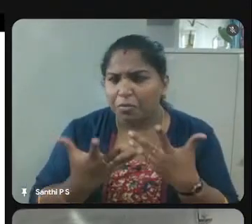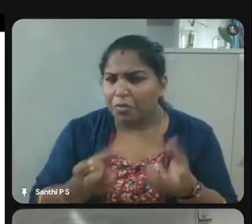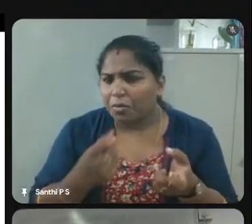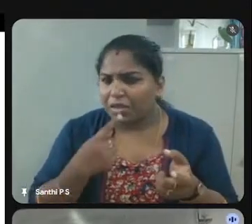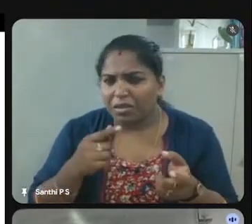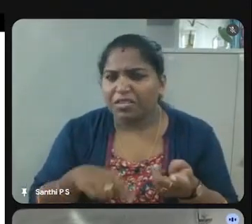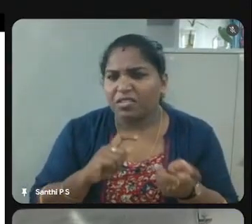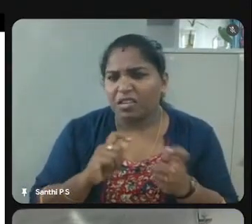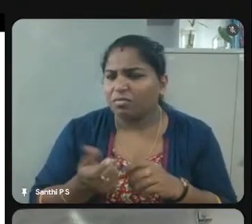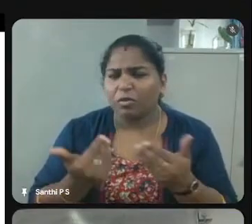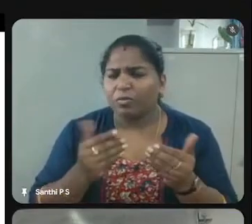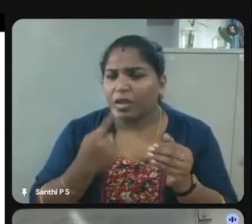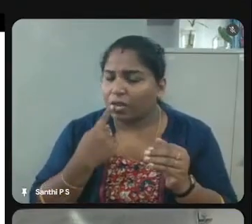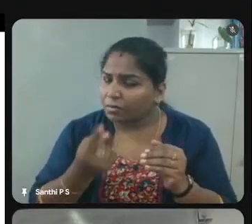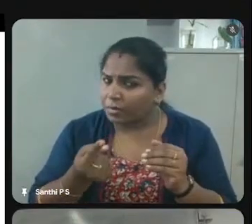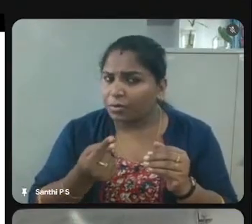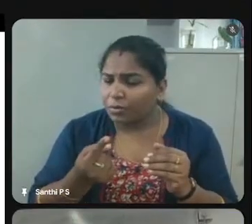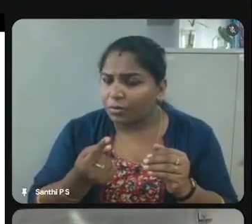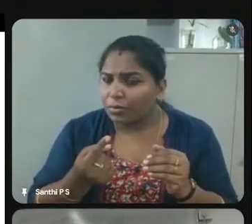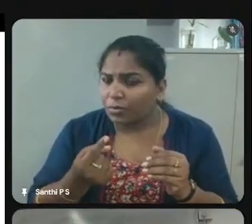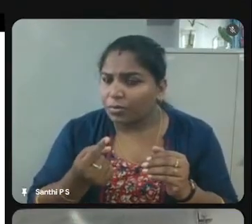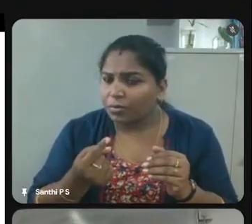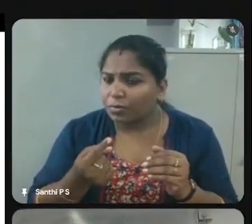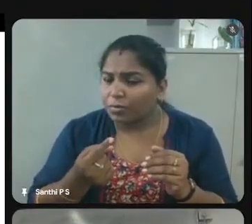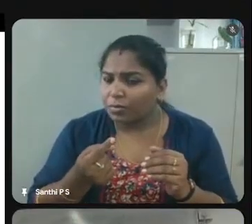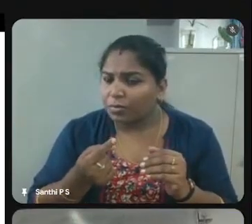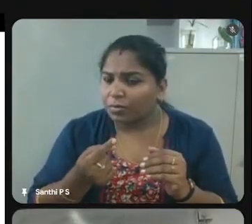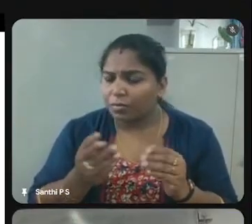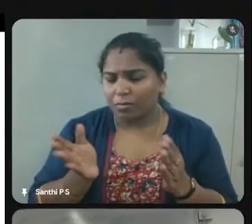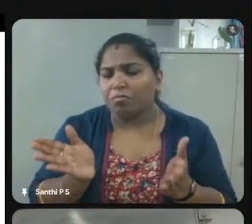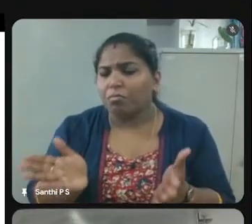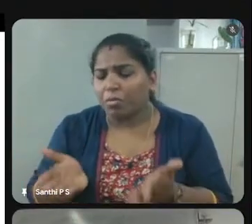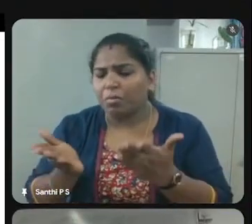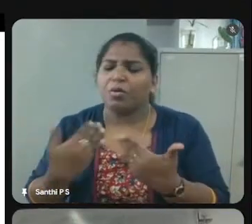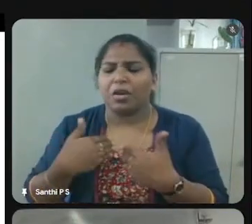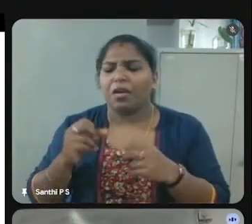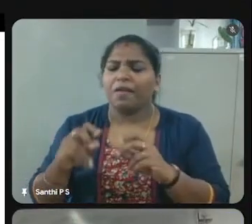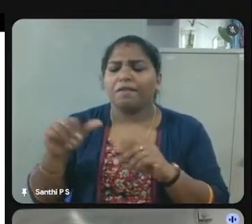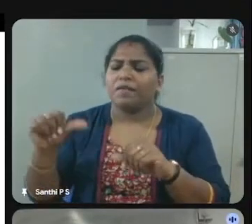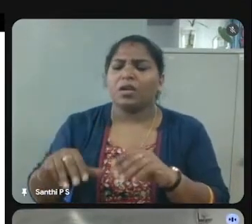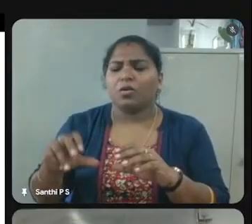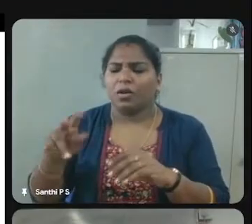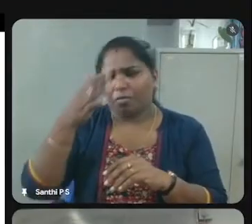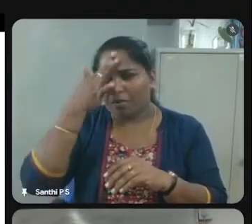മാറ്റാൻ പറ്റില്ല, ട്രൈ ചെയ്യുക എന്ന് പറഞ്ഞു. അവനെ പ്രോത്സാഹിപ്പിക്കുന്നുണ്ട്. തോറ്റാൽ തോക്കട്ടെ എന്ന രീതിയിൽ ഞങ്ങൾ